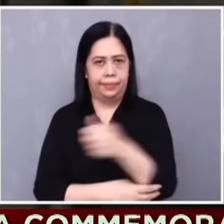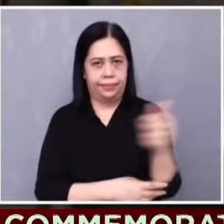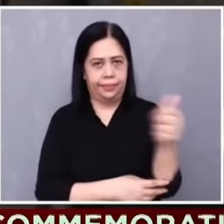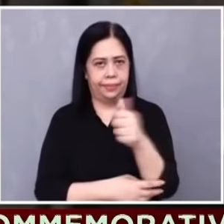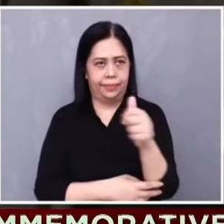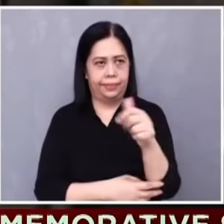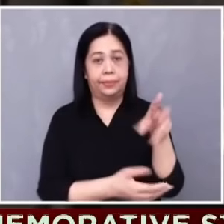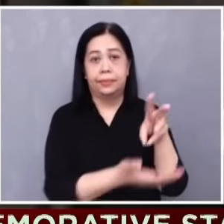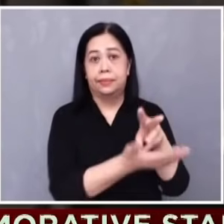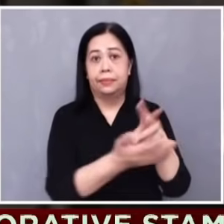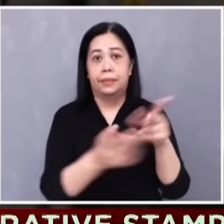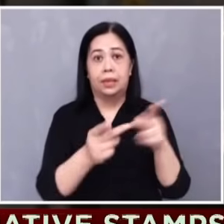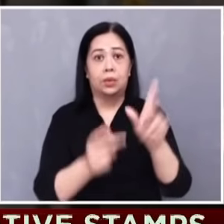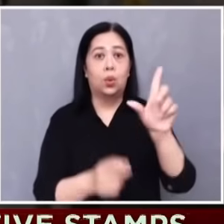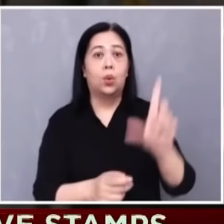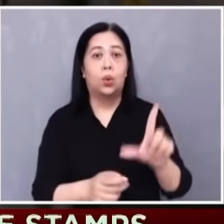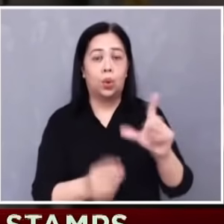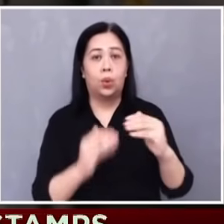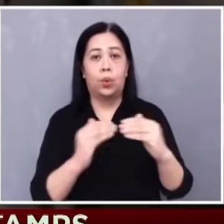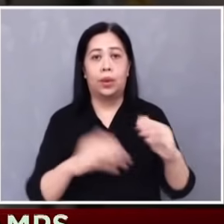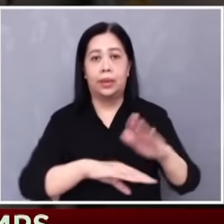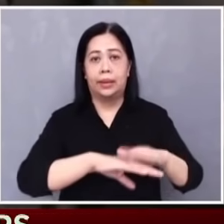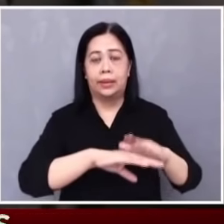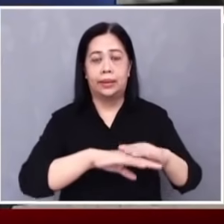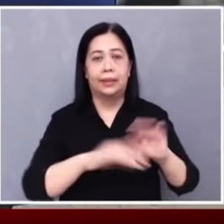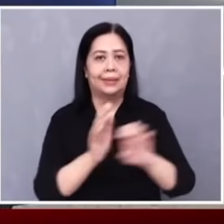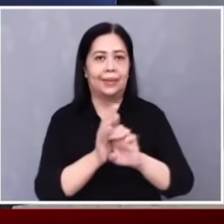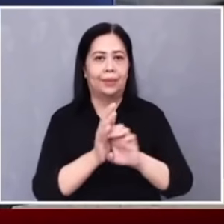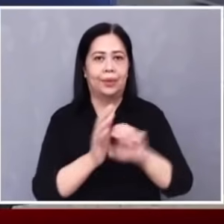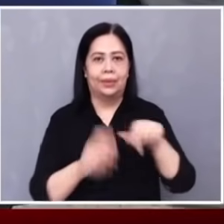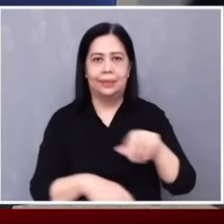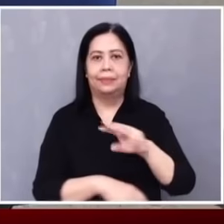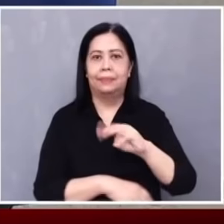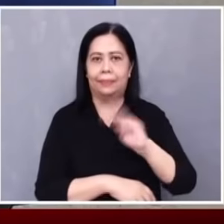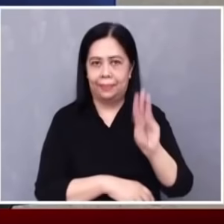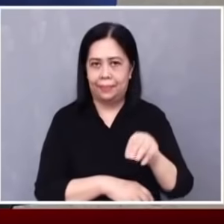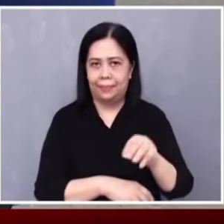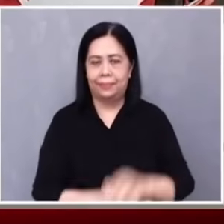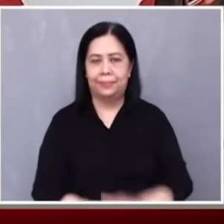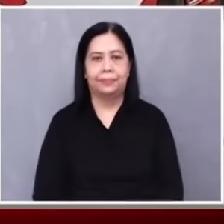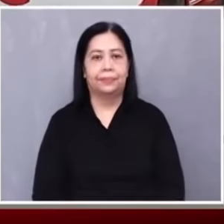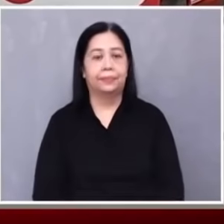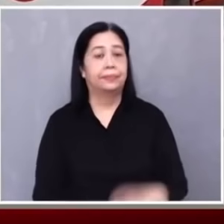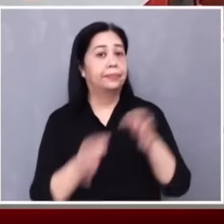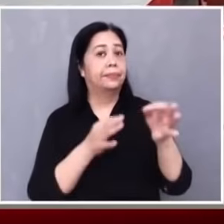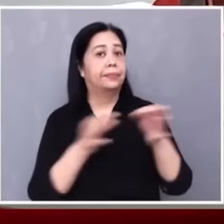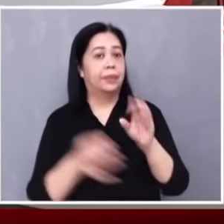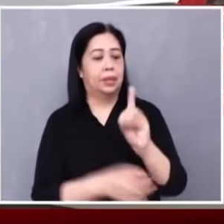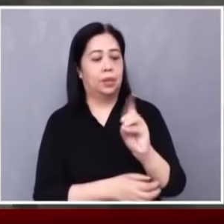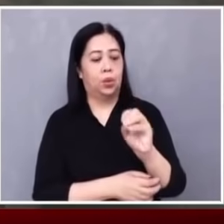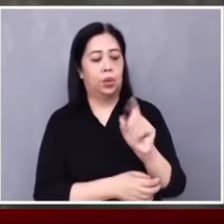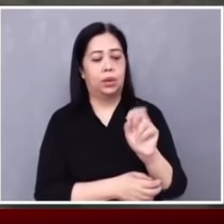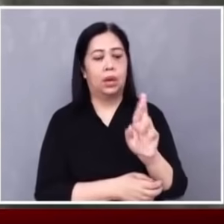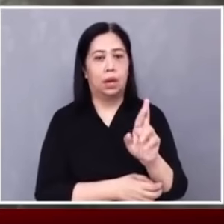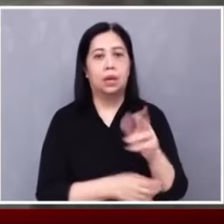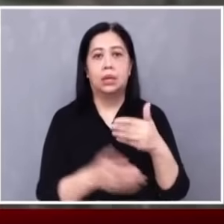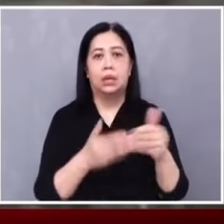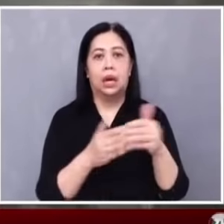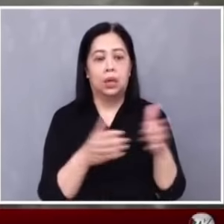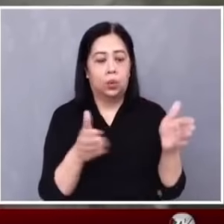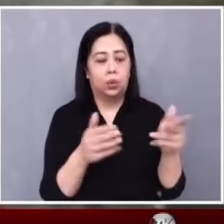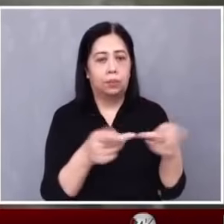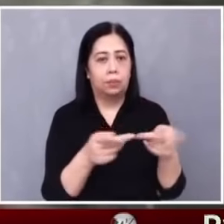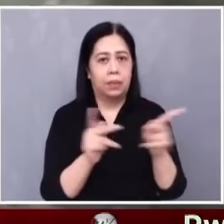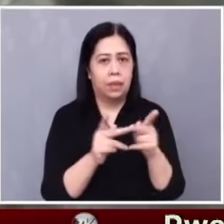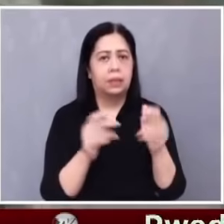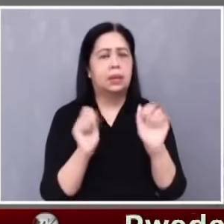na mababa ang alert level kagaya dito sa Metro Manila. Dilinaw ng DOTR na kahit enclosed or